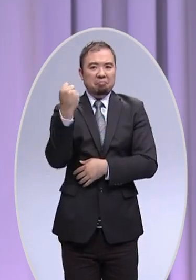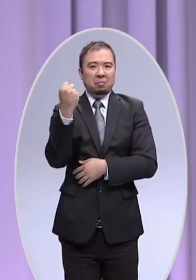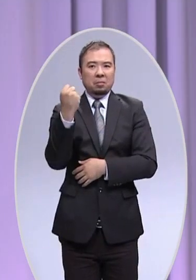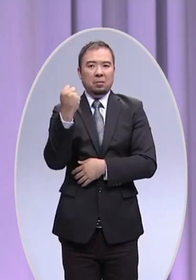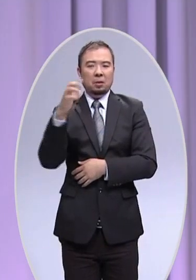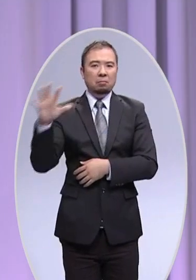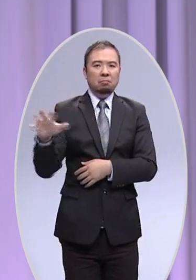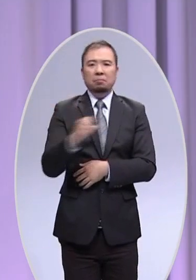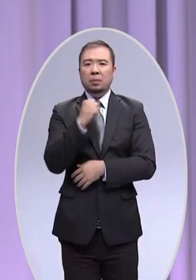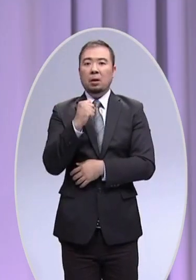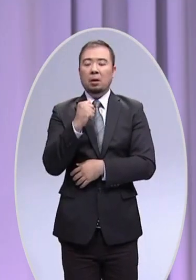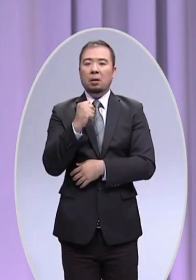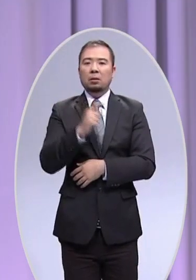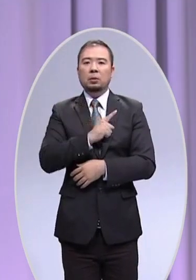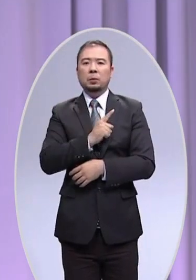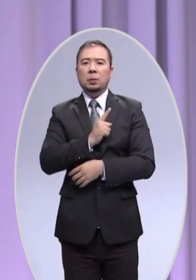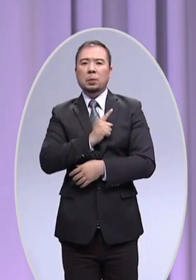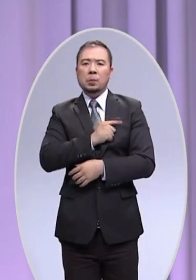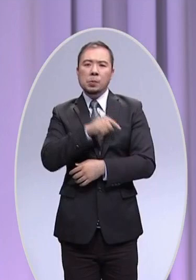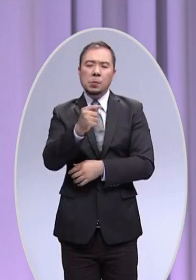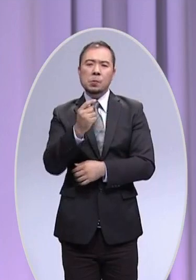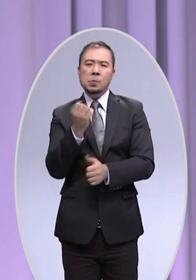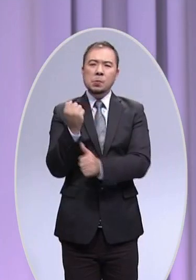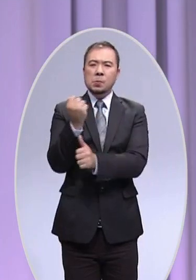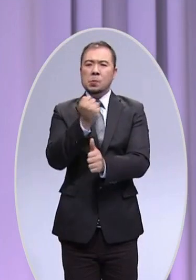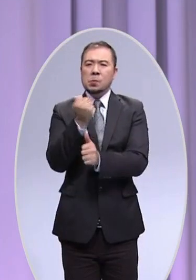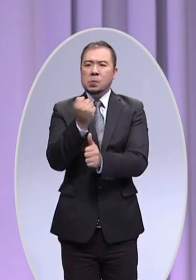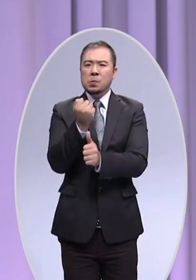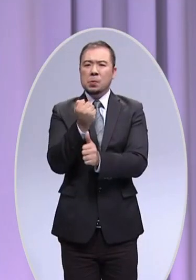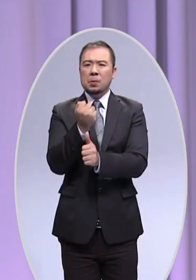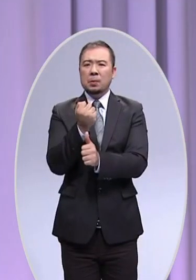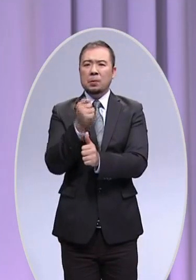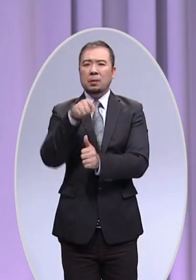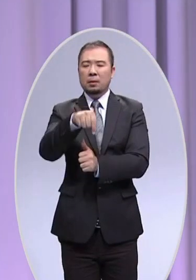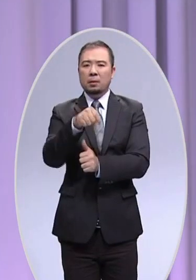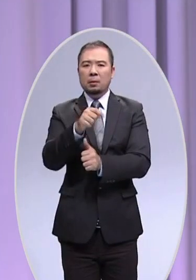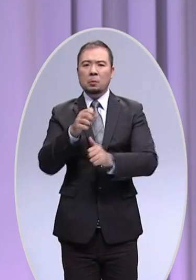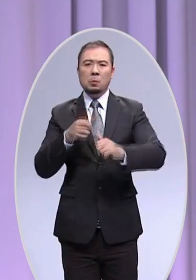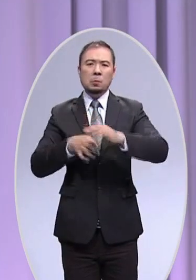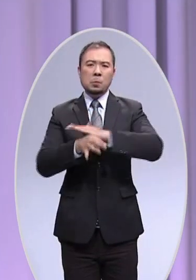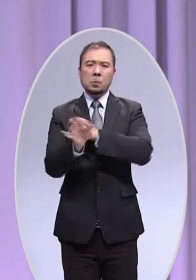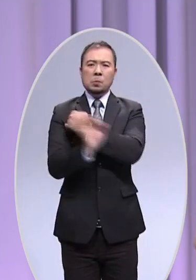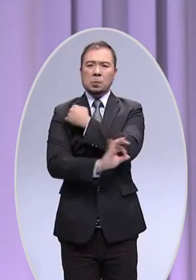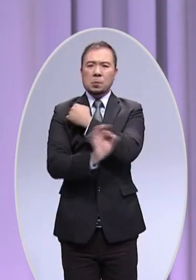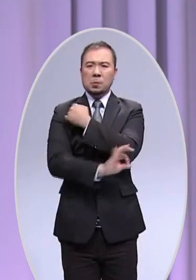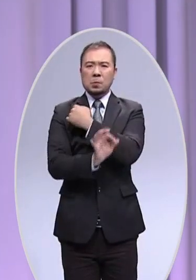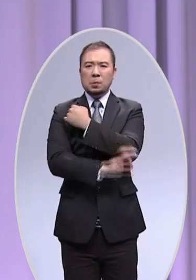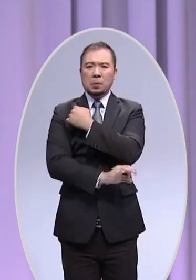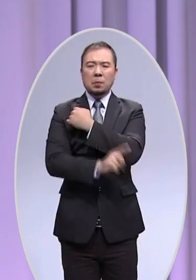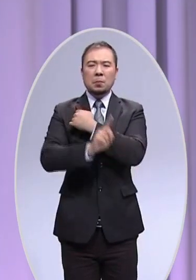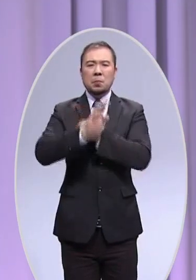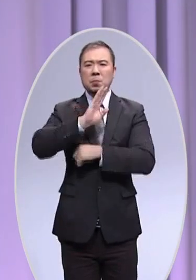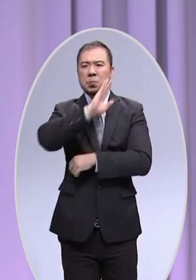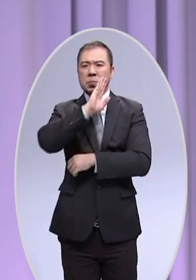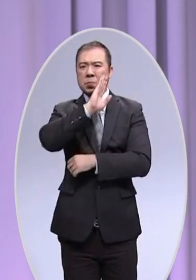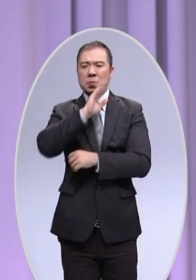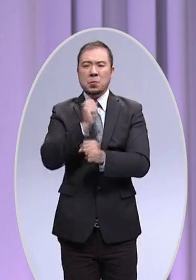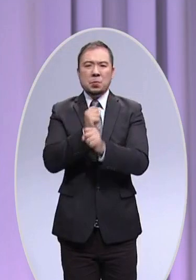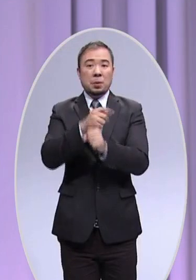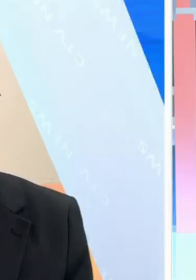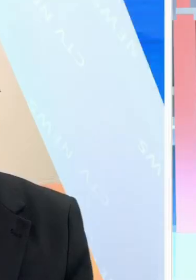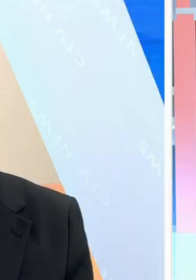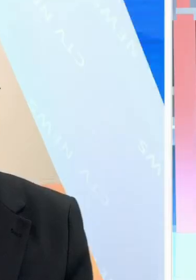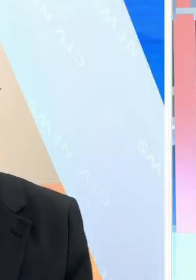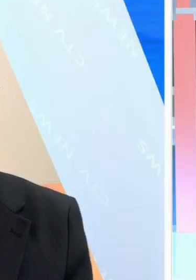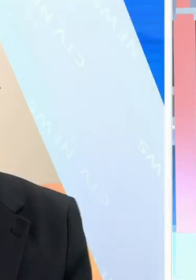样。难道今天大家还能含血含泪含恨再去支持蔡英文吗？当然不行啊。三十年前那个曾